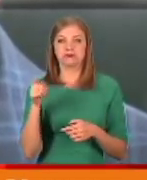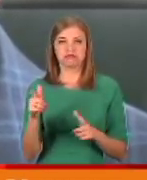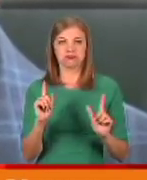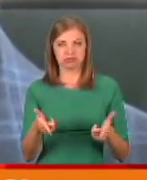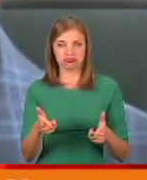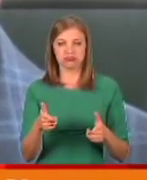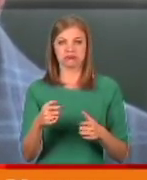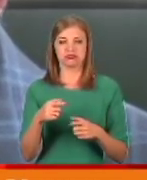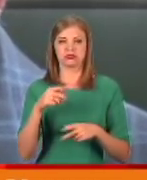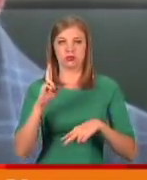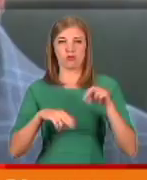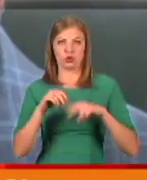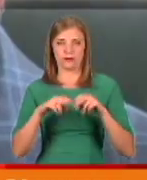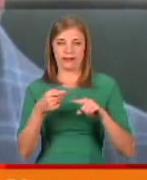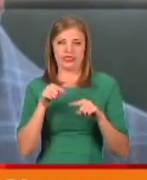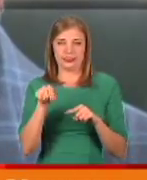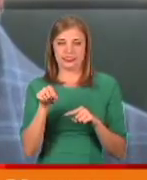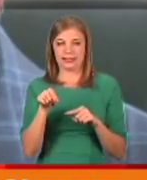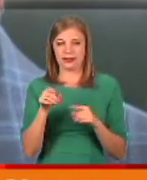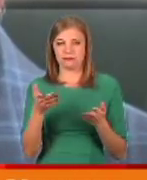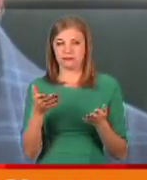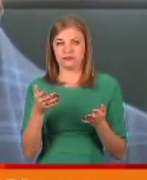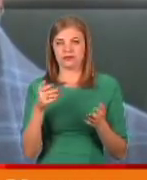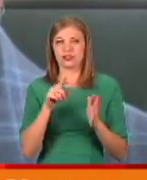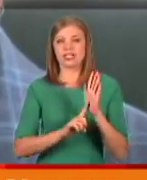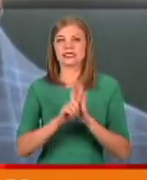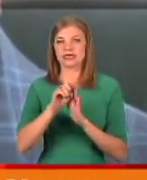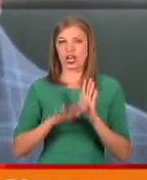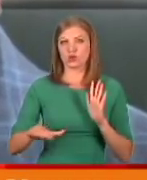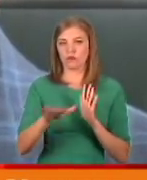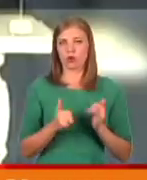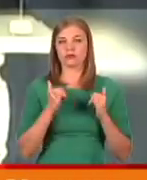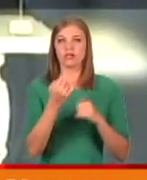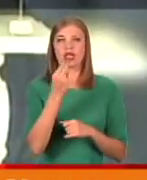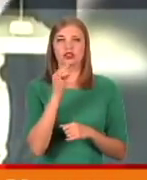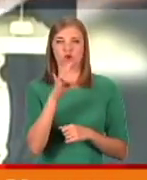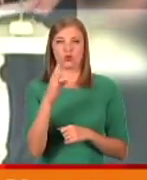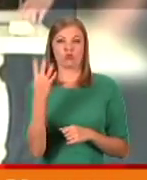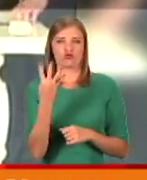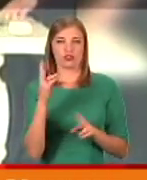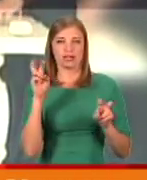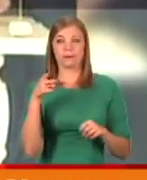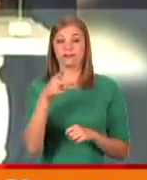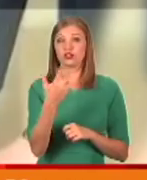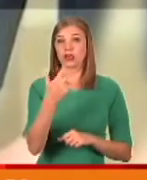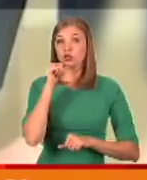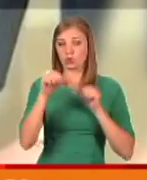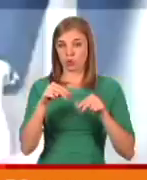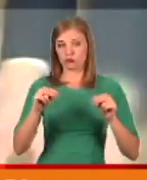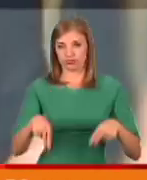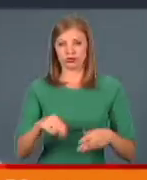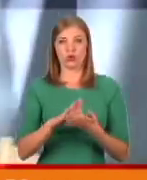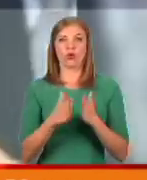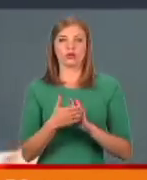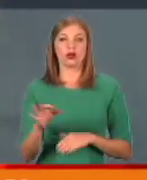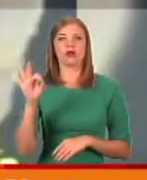будувати оцей стартовий комплекс для «Циклону-4». 2003 року Кучма підписує